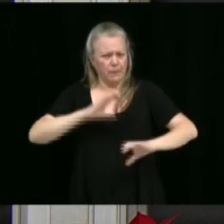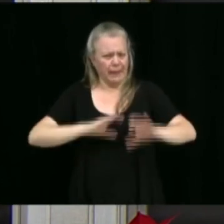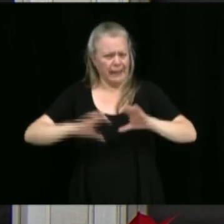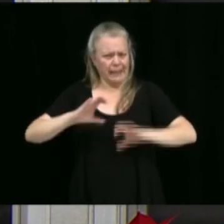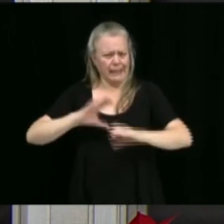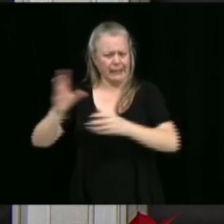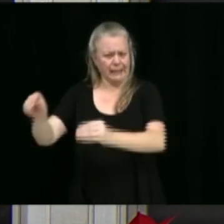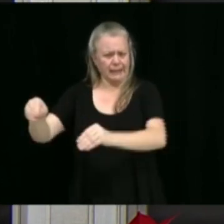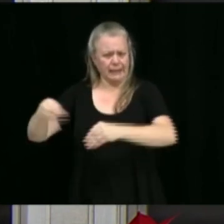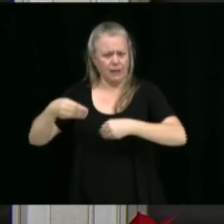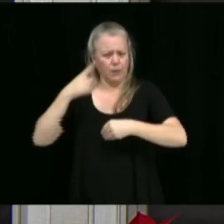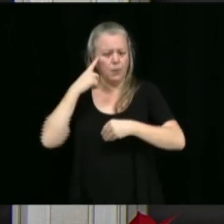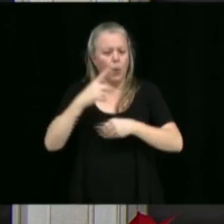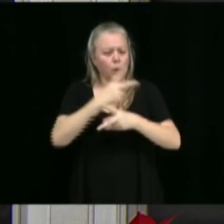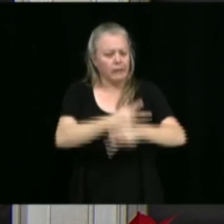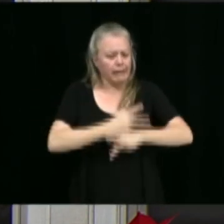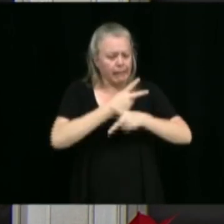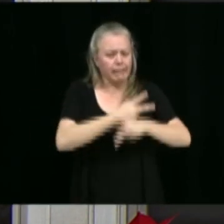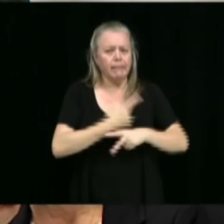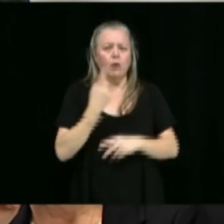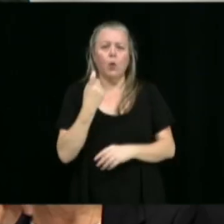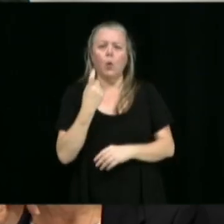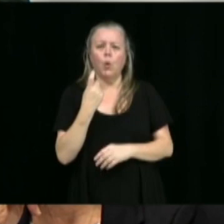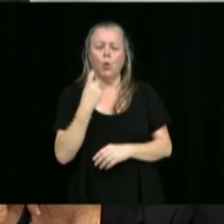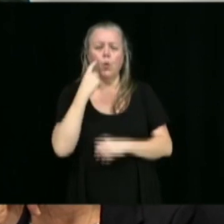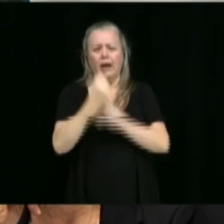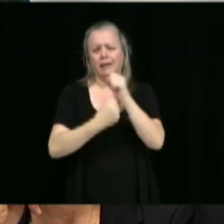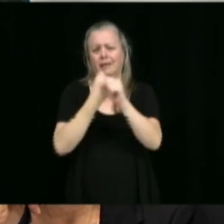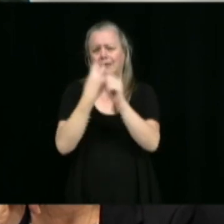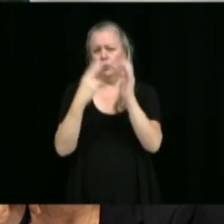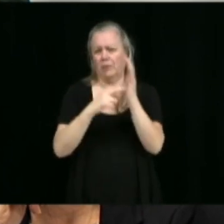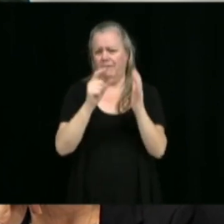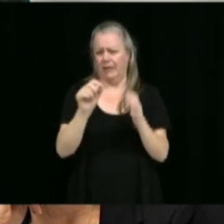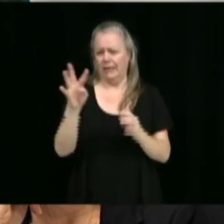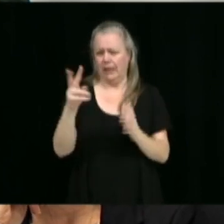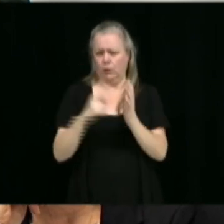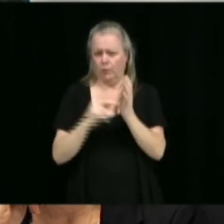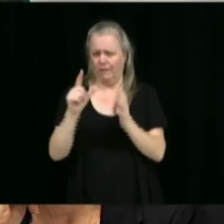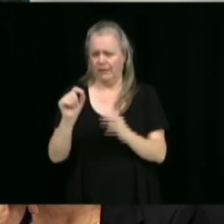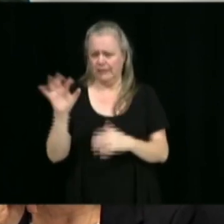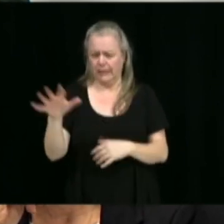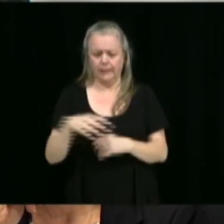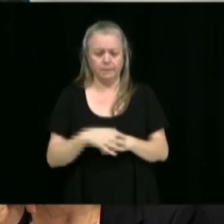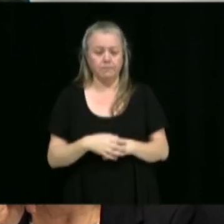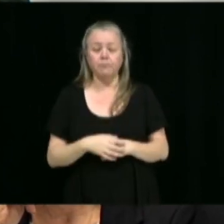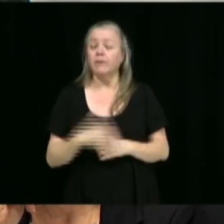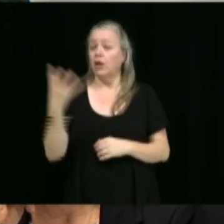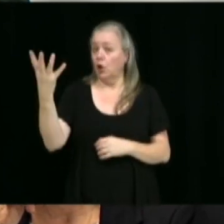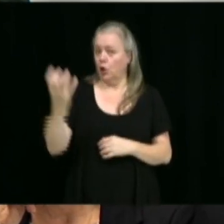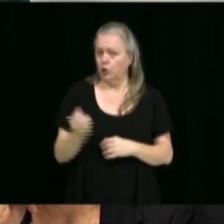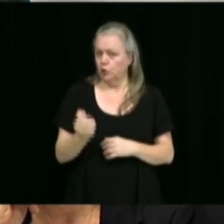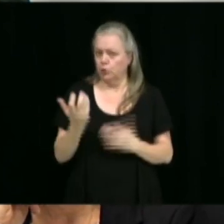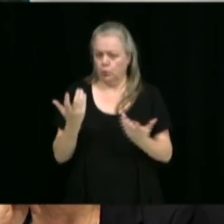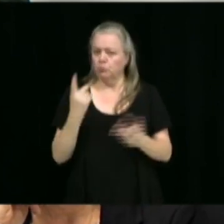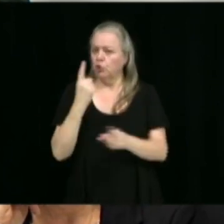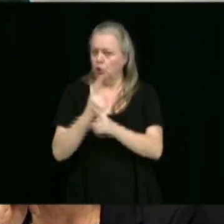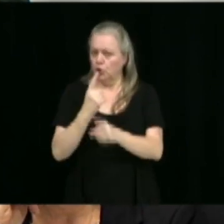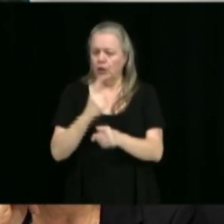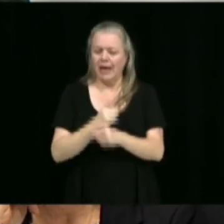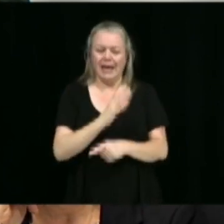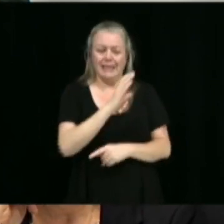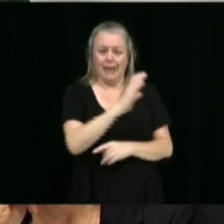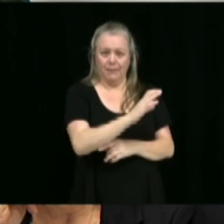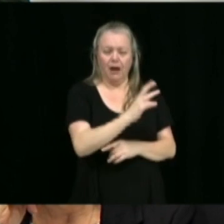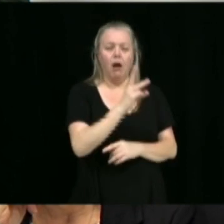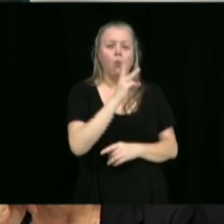années 24-25. La Ville a reçu des soumissions conformes pour divers produits de la part de Camira Water